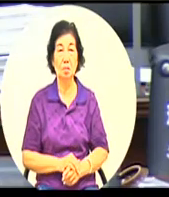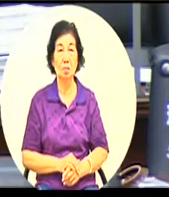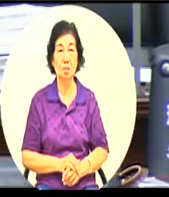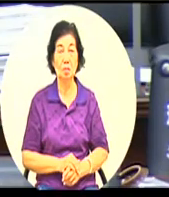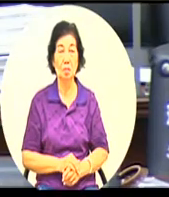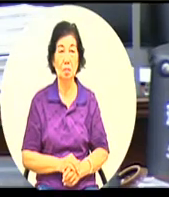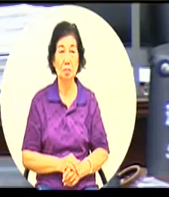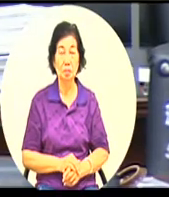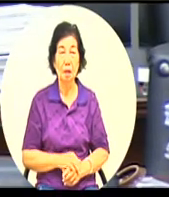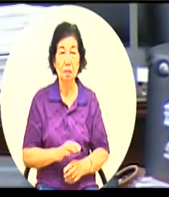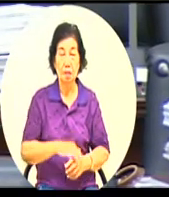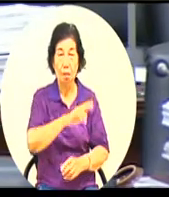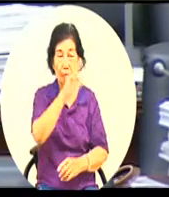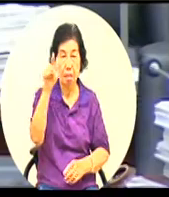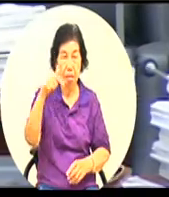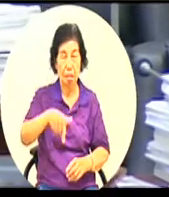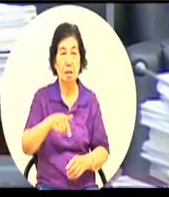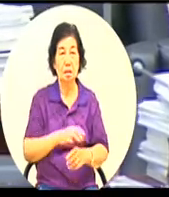天下太平。